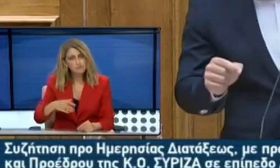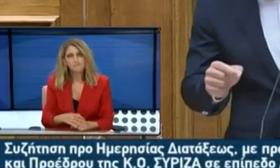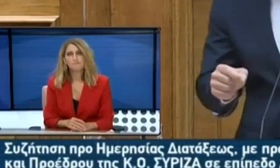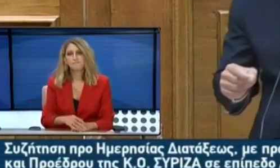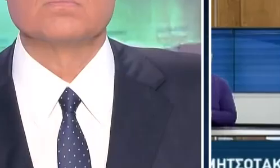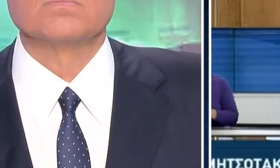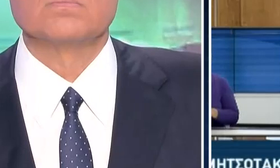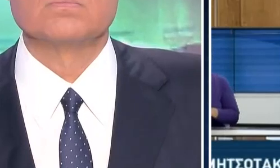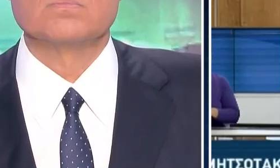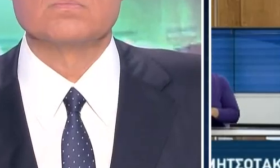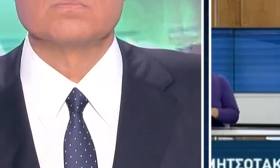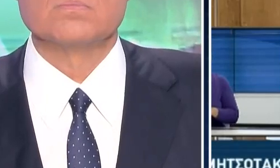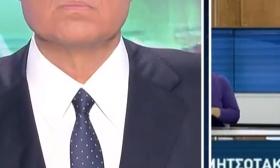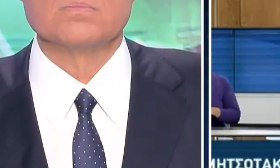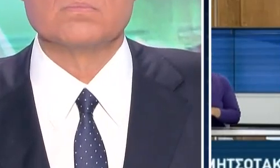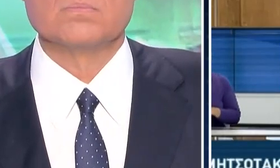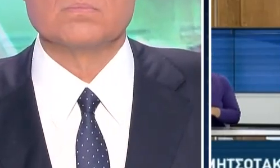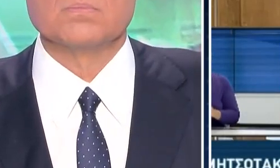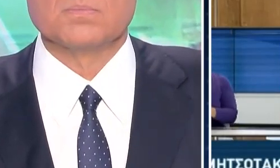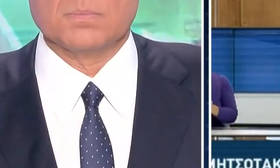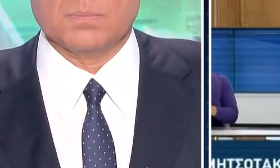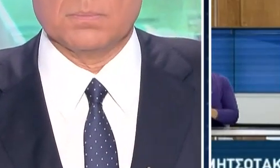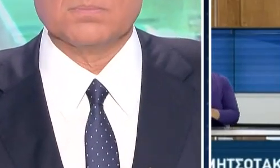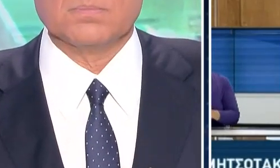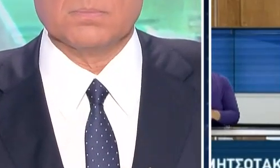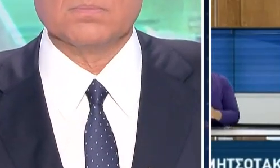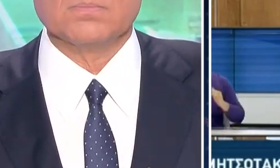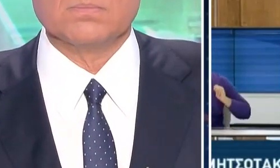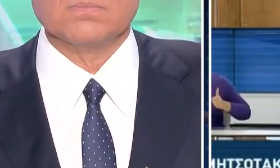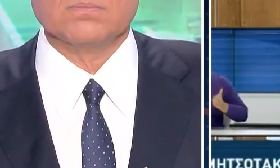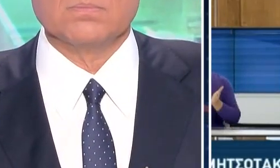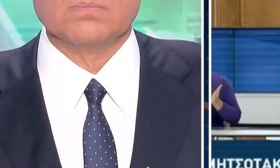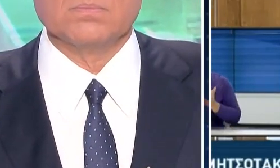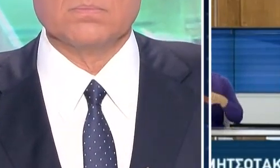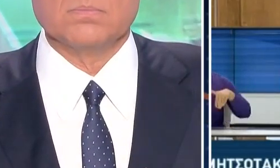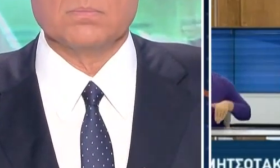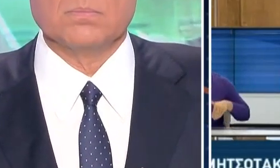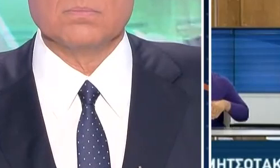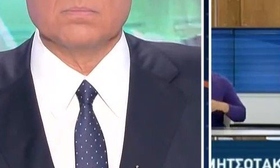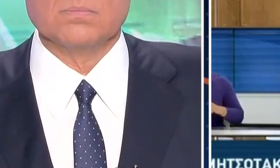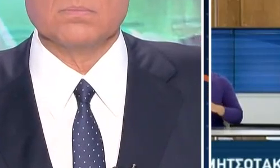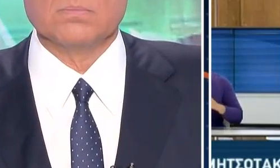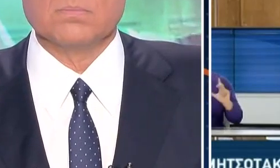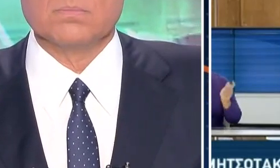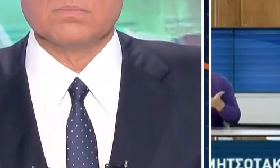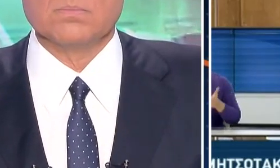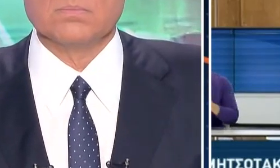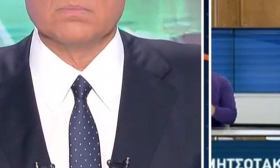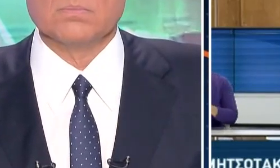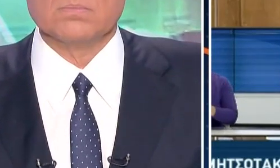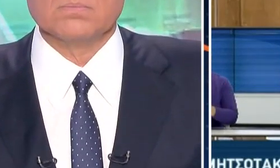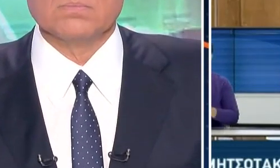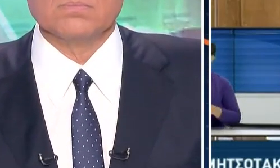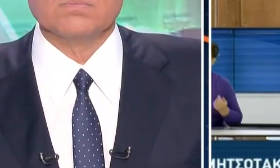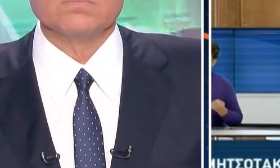αυτό που είπε ο Αλέξης Τσίπρας, ότι επί δικών του ημερών δεν υπήρχαν παρακολουθήσεις βουλευτών και ευρωβουλευτών και μάλιστα στις αναφορές που έκανε ο κύριος Τσίπρας